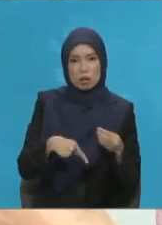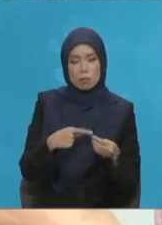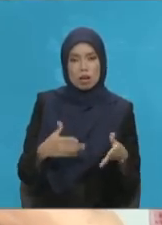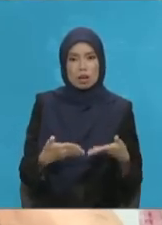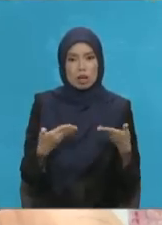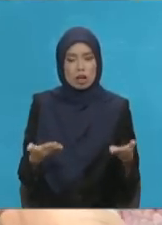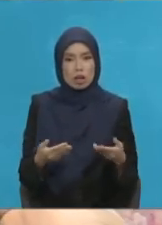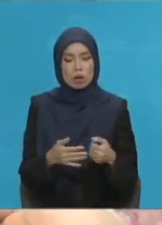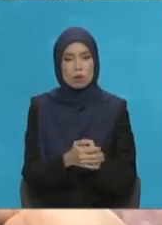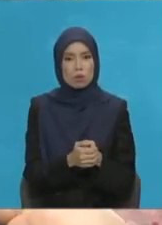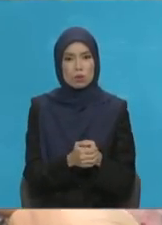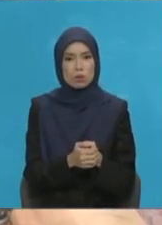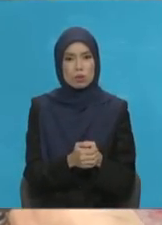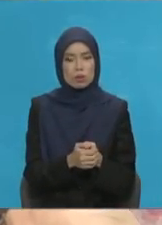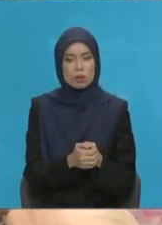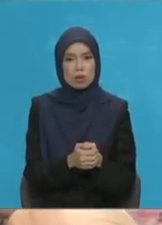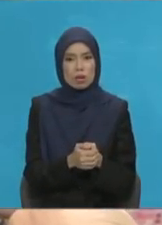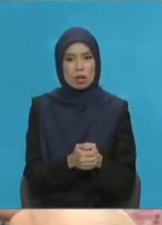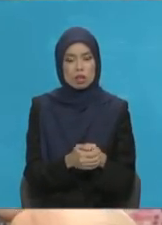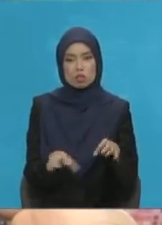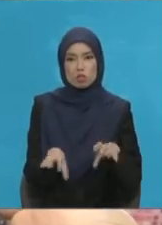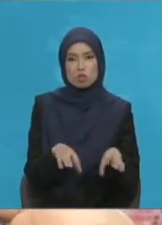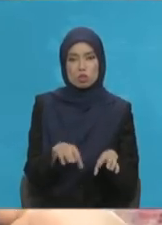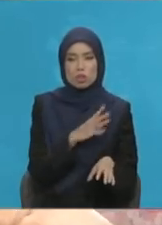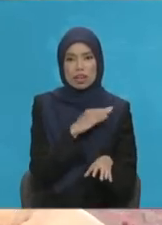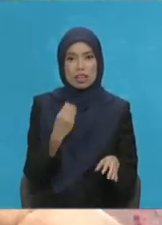satu sama durang punya